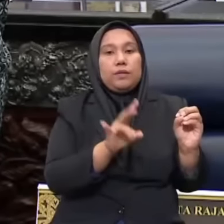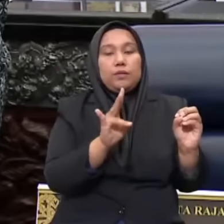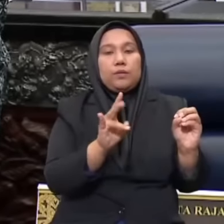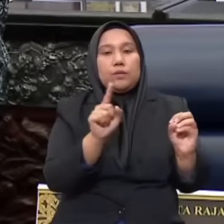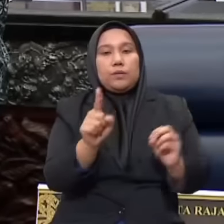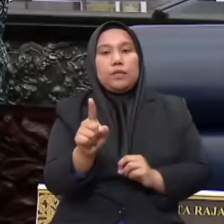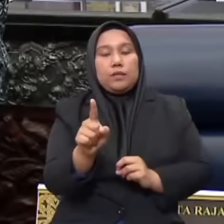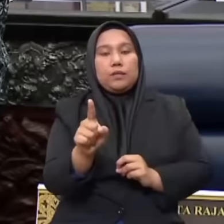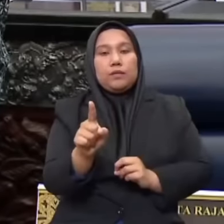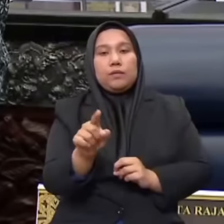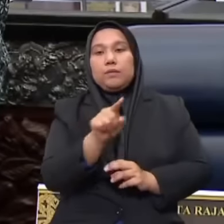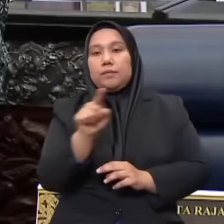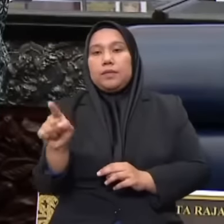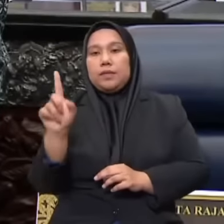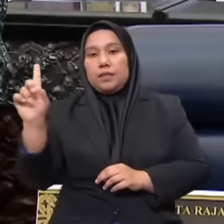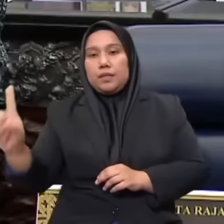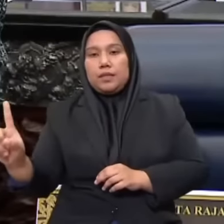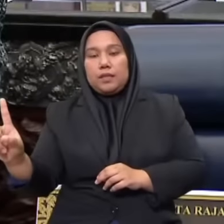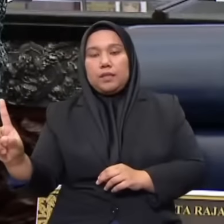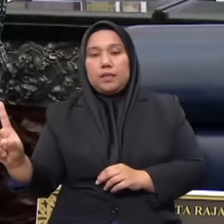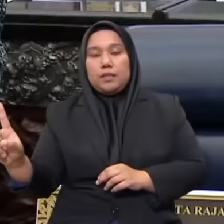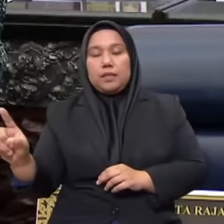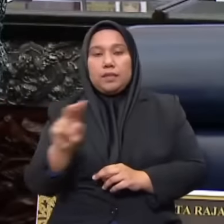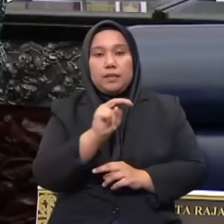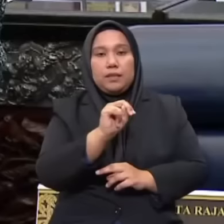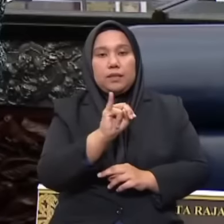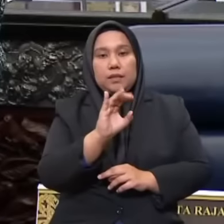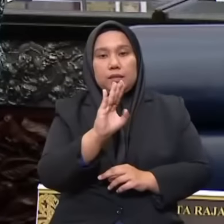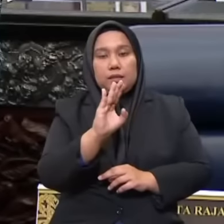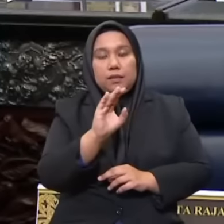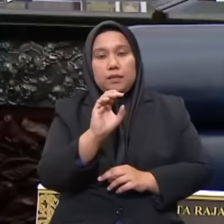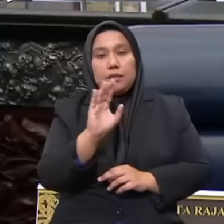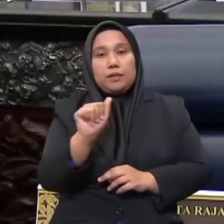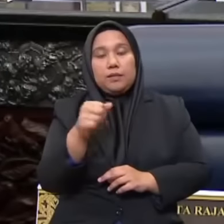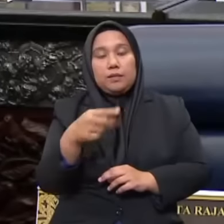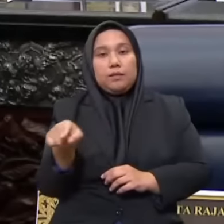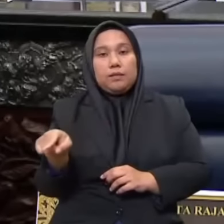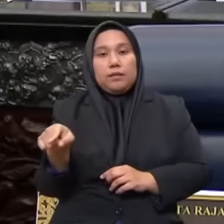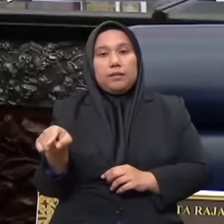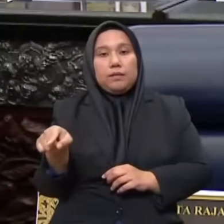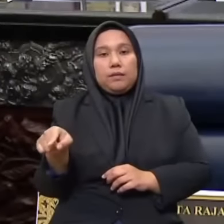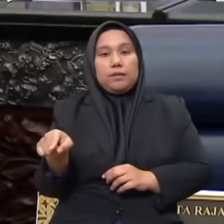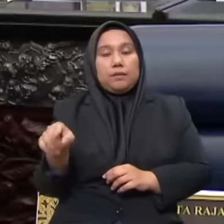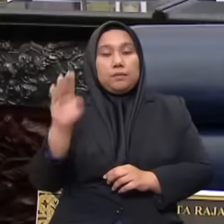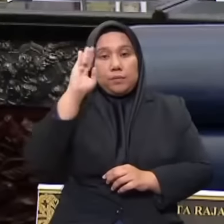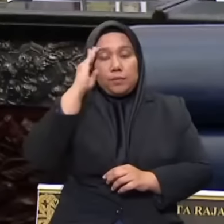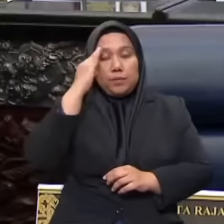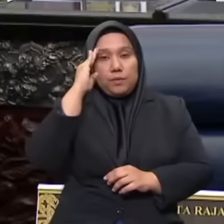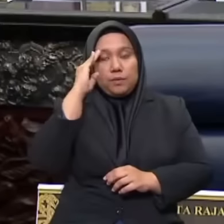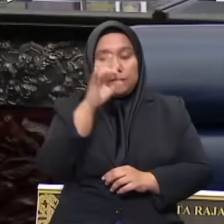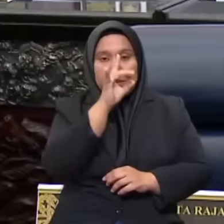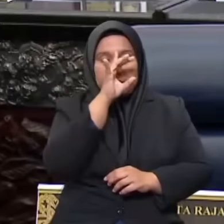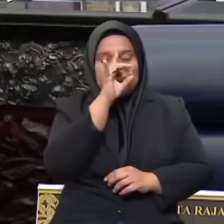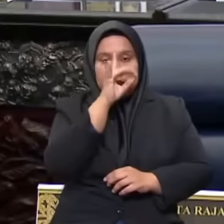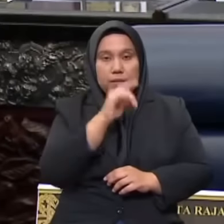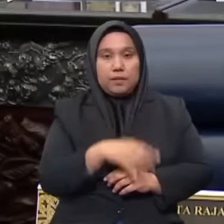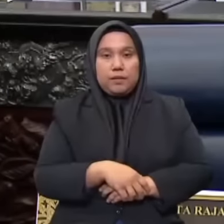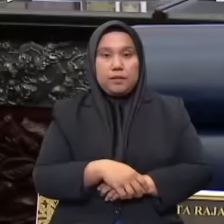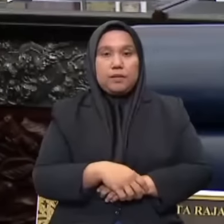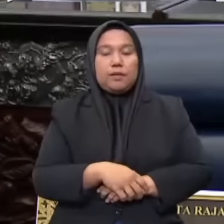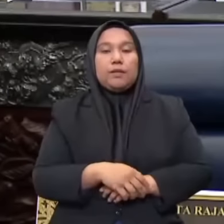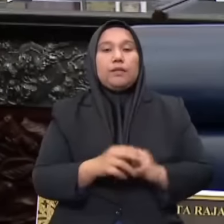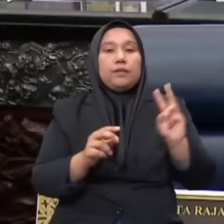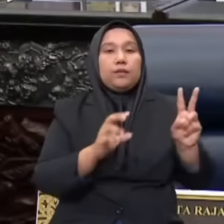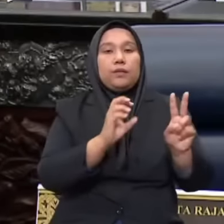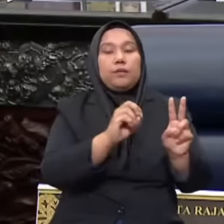0.71 kepada 1 dan nisbah Bumi Putra, isi rumah Bumi Putra kepada India pada tahun